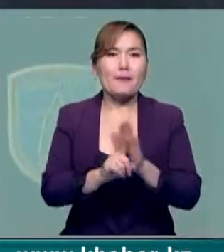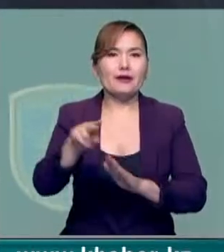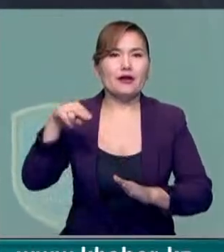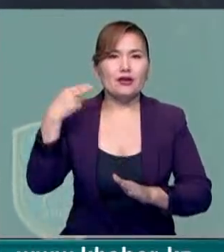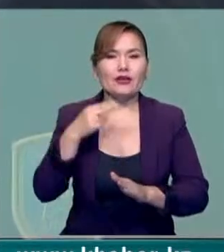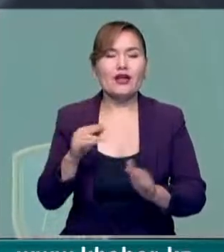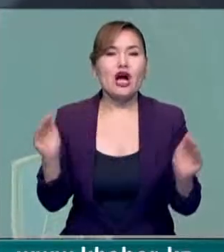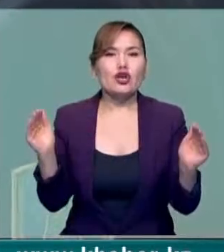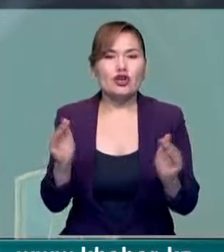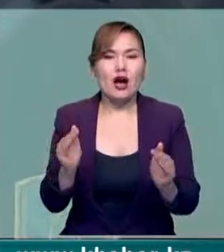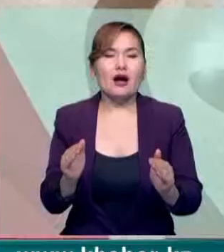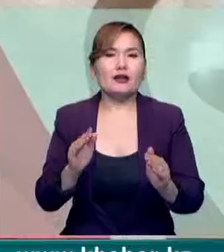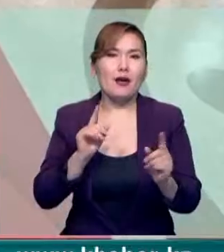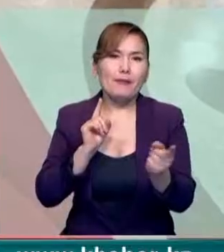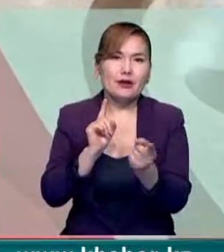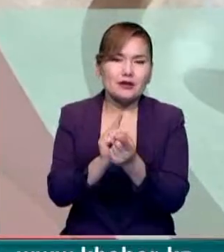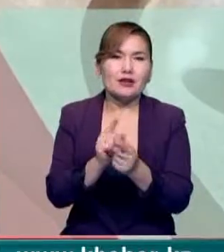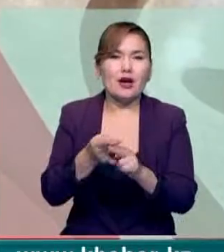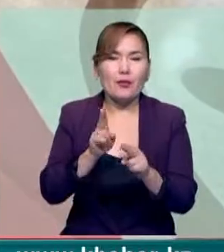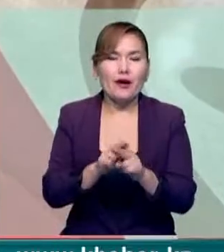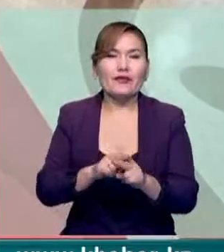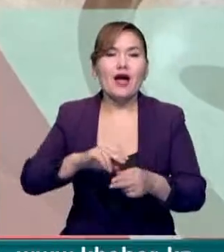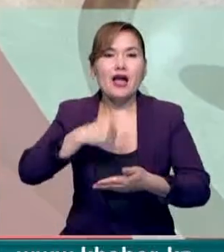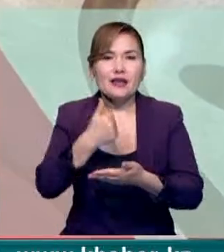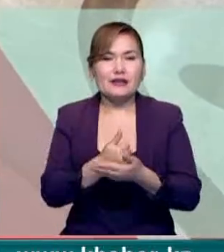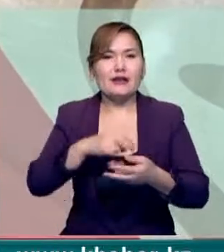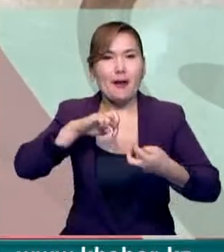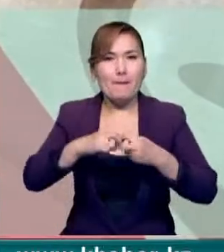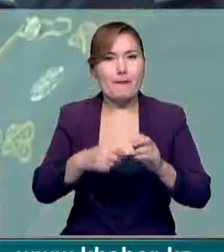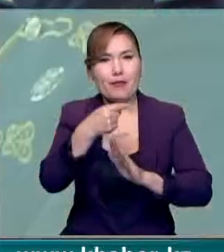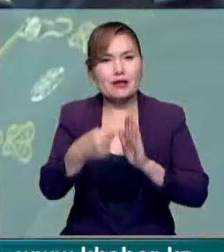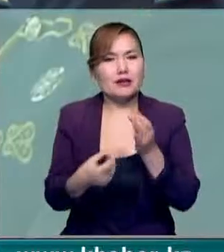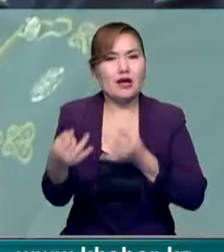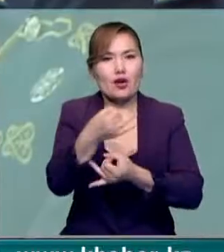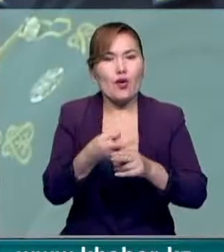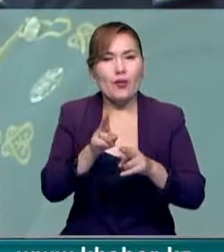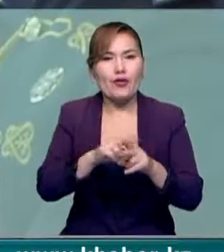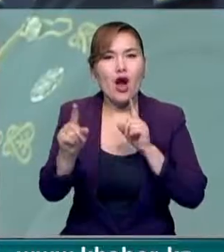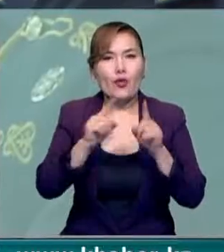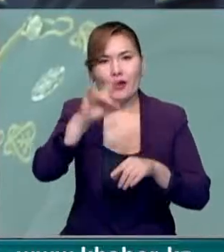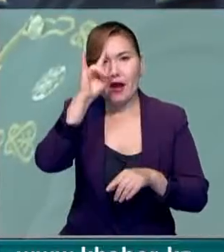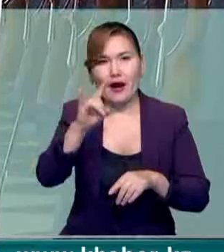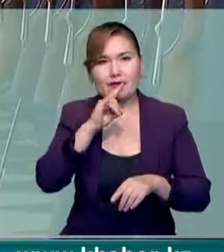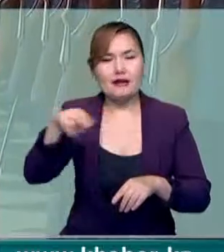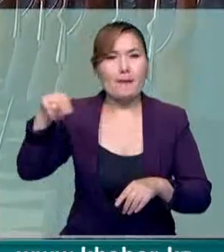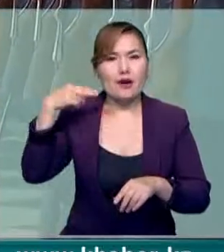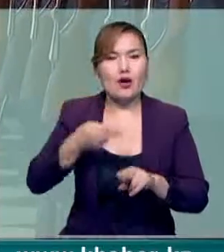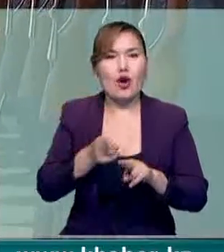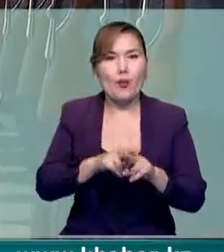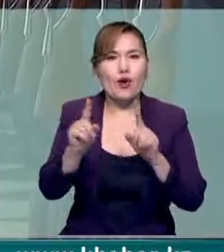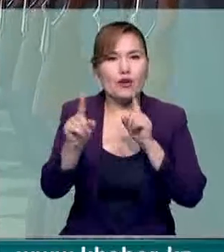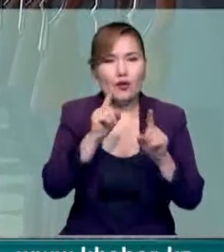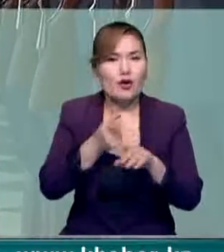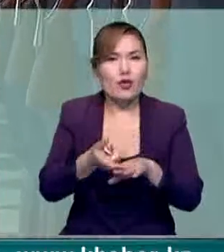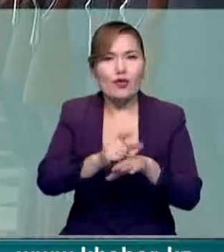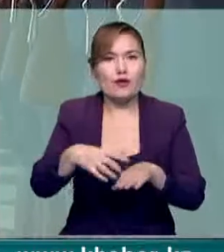президенттер шағын құрамында келіссөздер жүргізіп, негізгі мәселелерді талқылады. Ал кеңейтілген отырыста Қазақстан президенті бұл бас қосудың